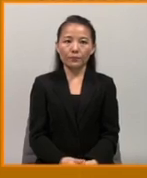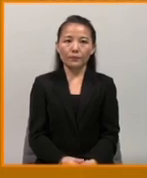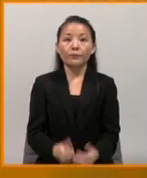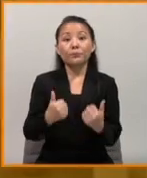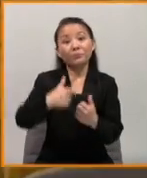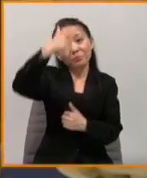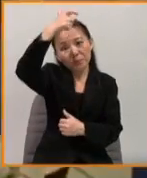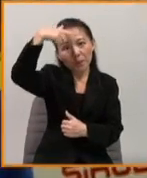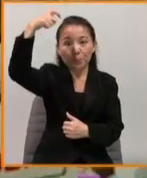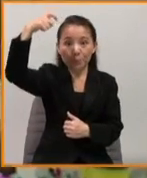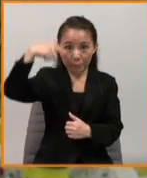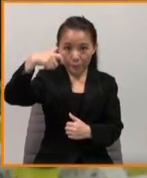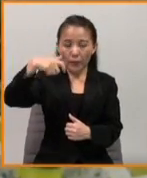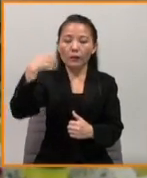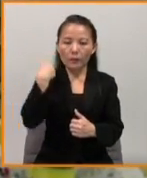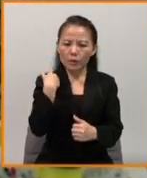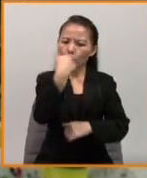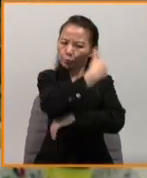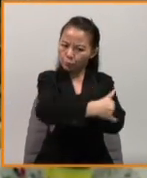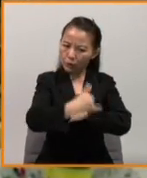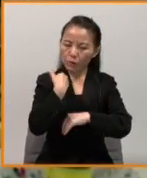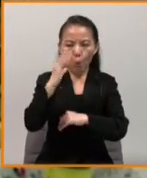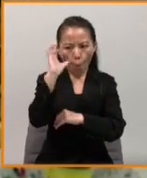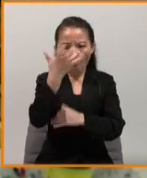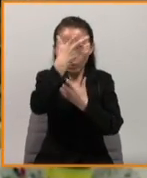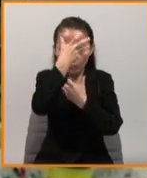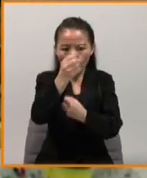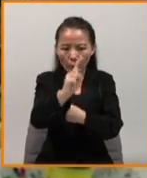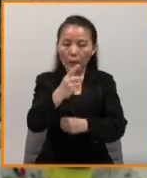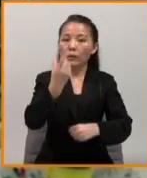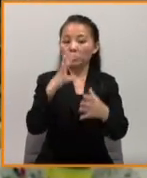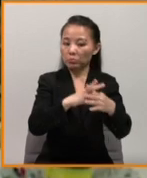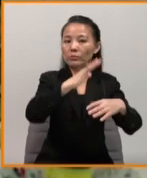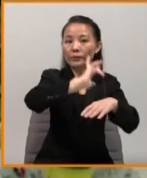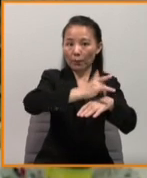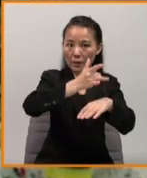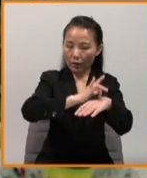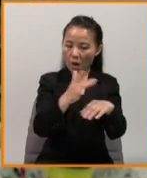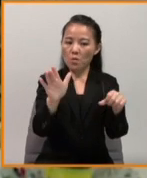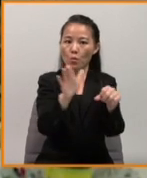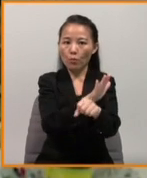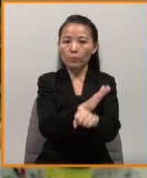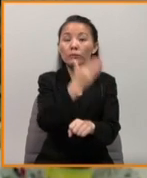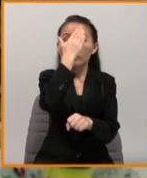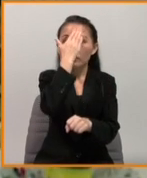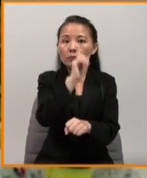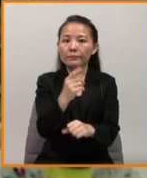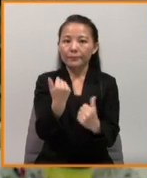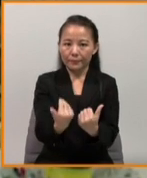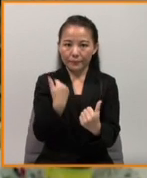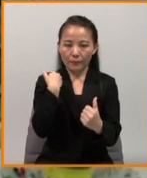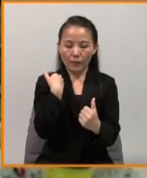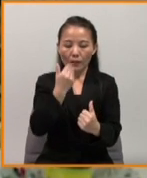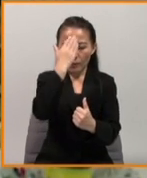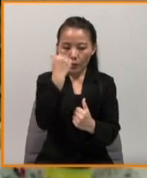เมียนมานะคะเป็นอีกหนึ่งประเทศที่ทั่วโลกให้ความสนใจนะคะในแง่ของทรัพยากรธรรมชาติที่ยังอุดมสมบูรณ์นอกจากนี้นะคะก็ยังเป็นประ